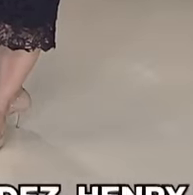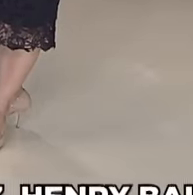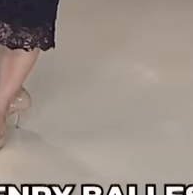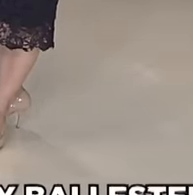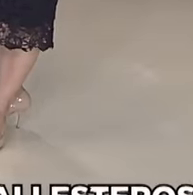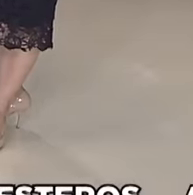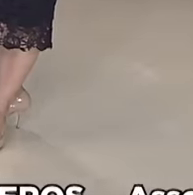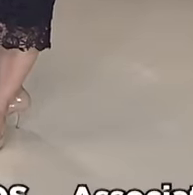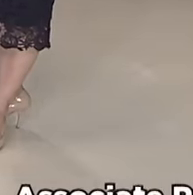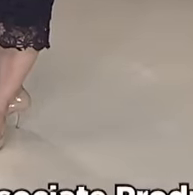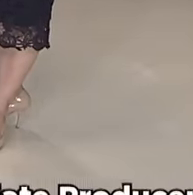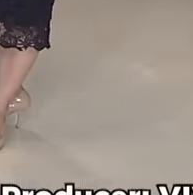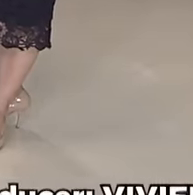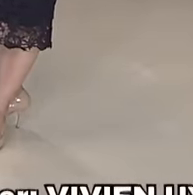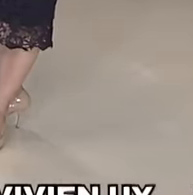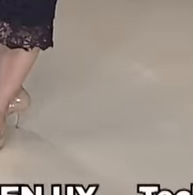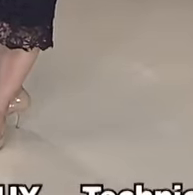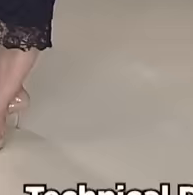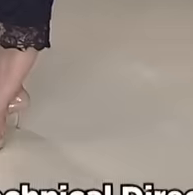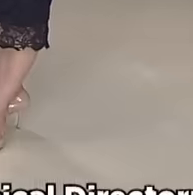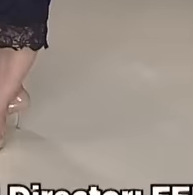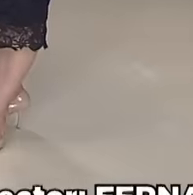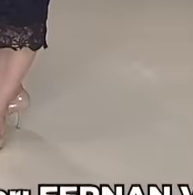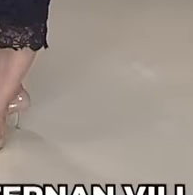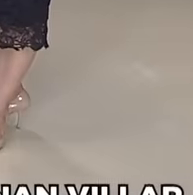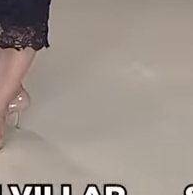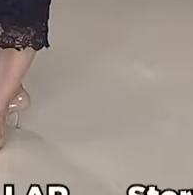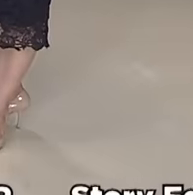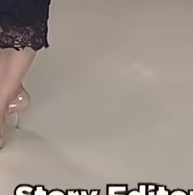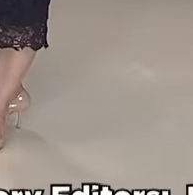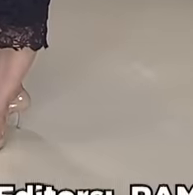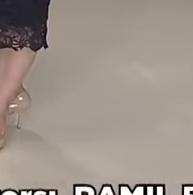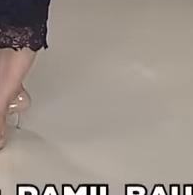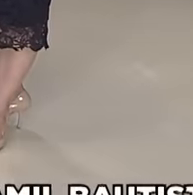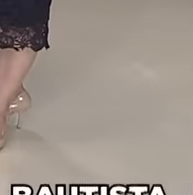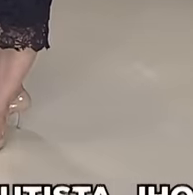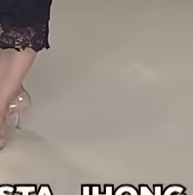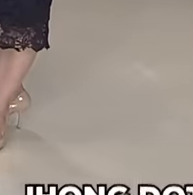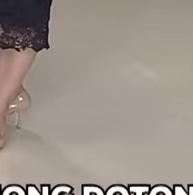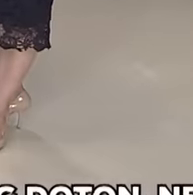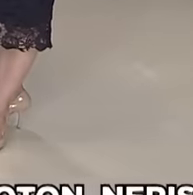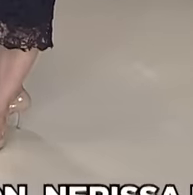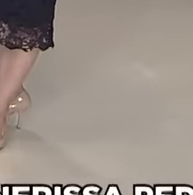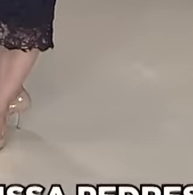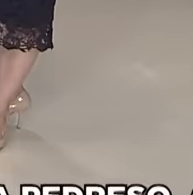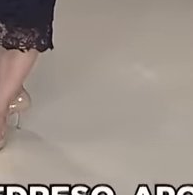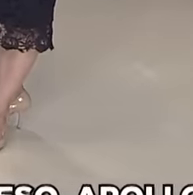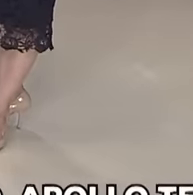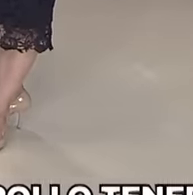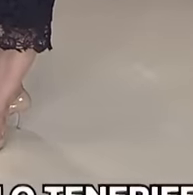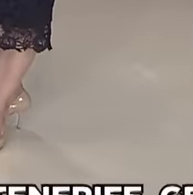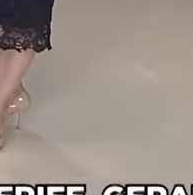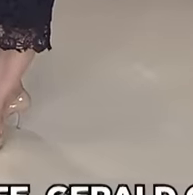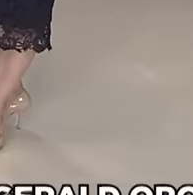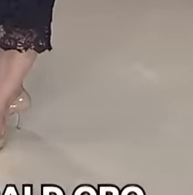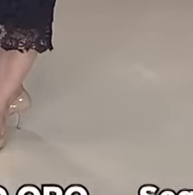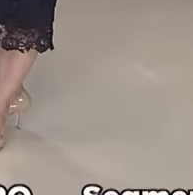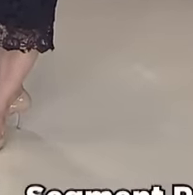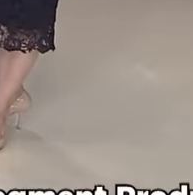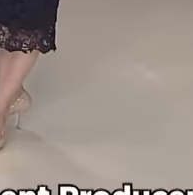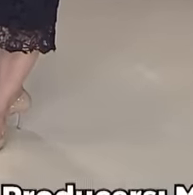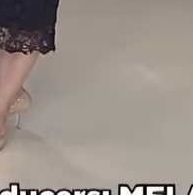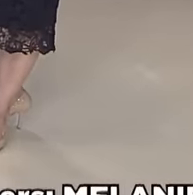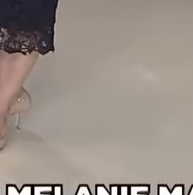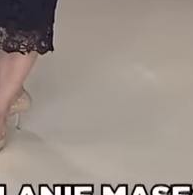pati anak ko na may autism. Pero ay, ang glutathione. Nakatulong. Nakakatulong. Hindi ko naman, hindi ginagamit yung